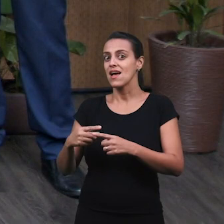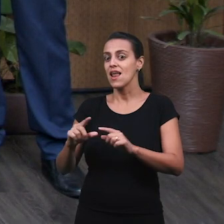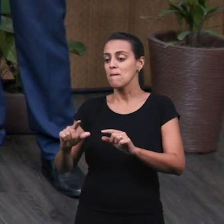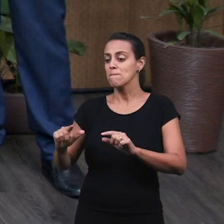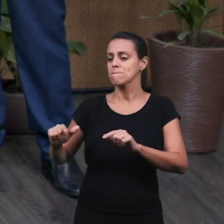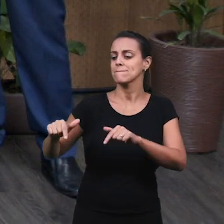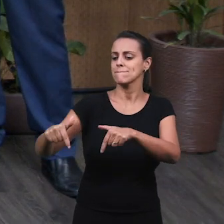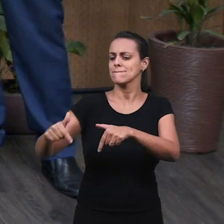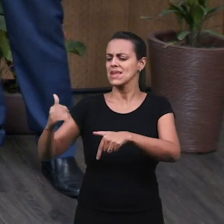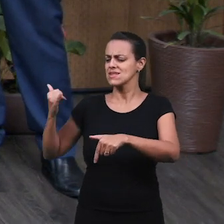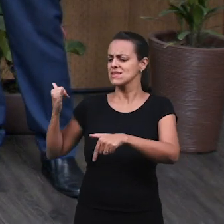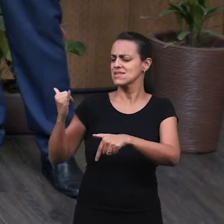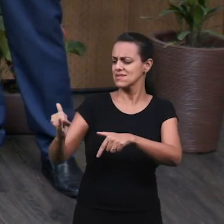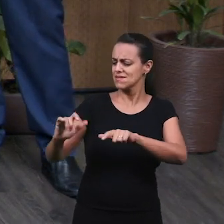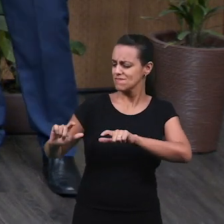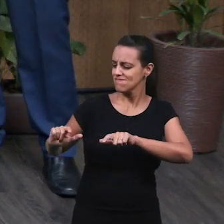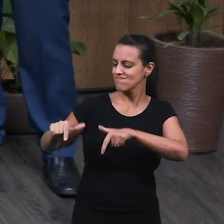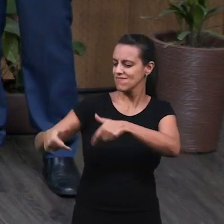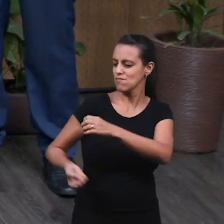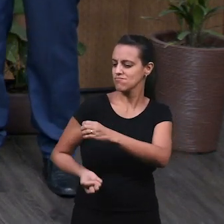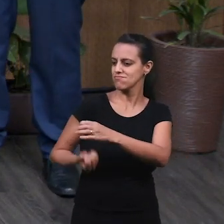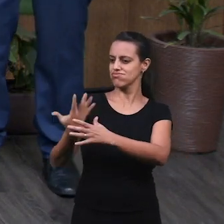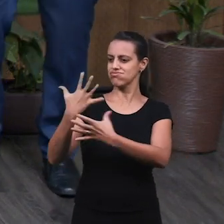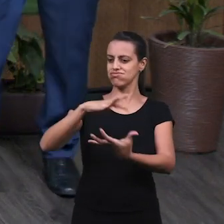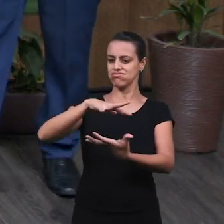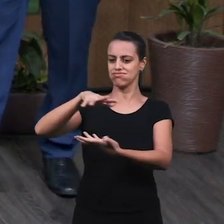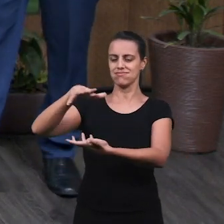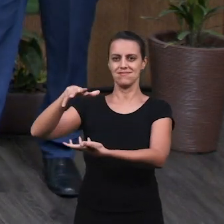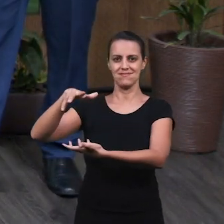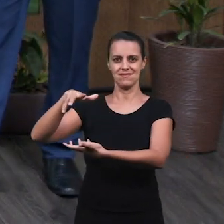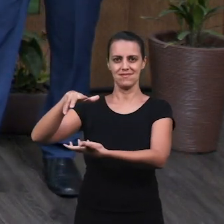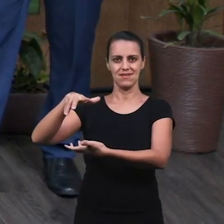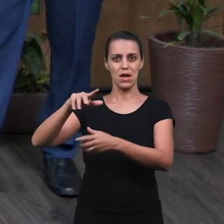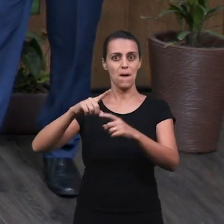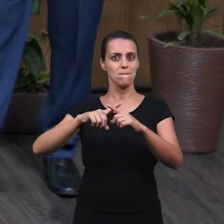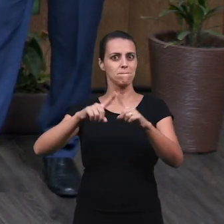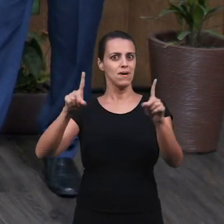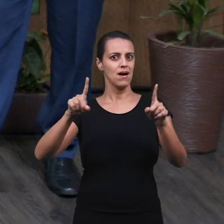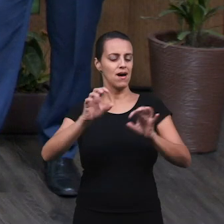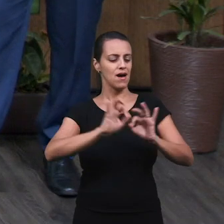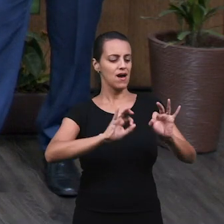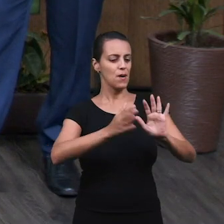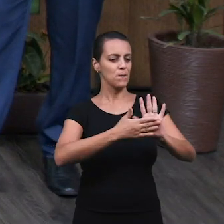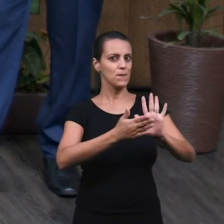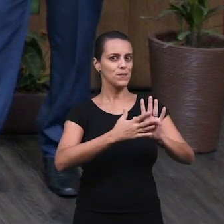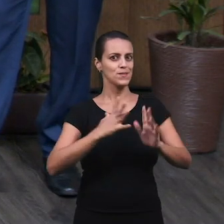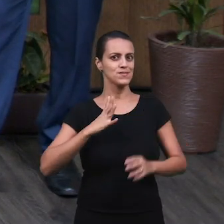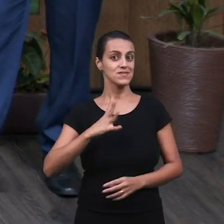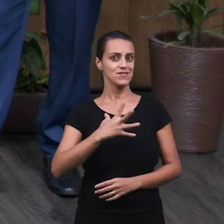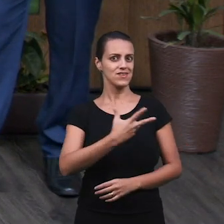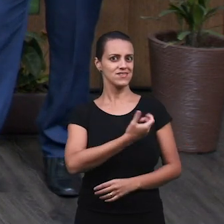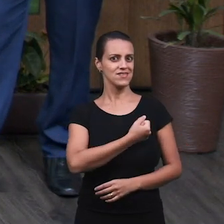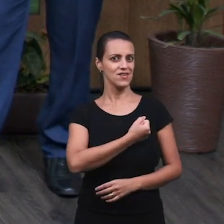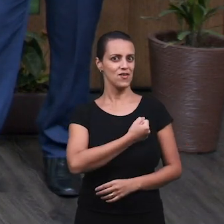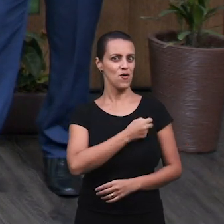observez, dans le projet de la rédemption, le Verbe Jésus, il s'est fait